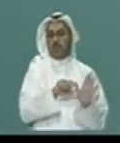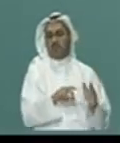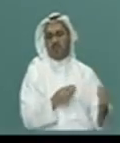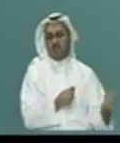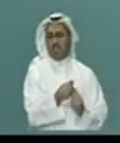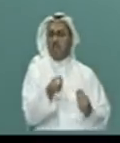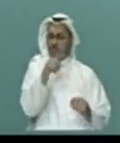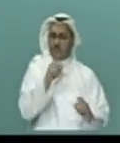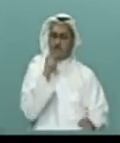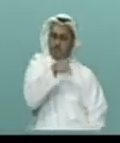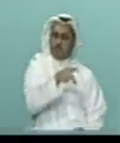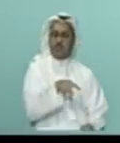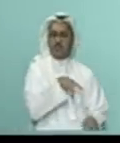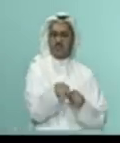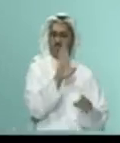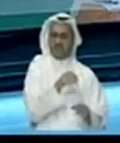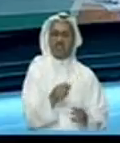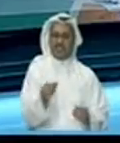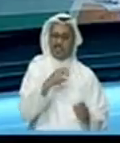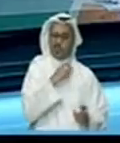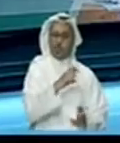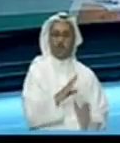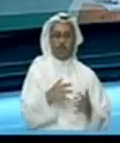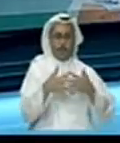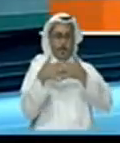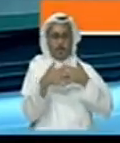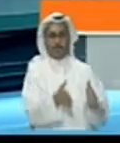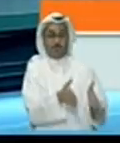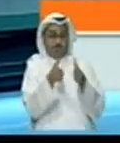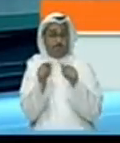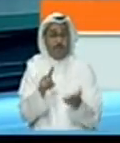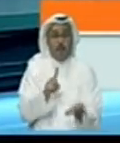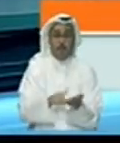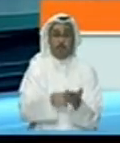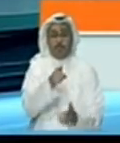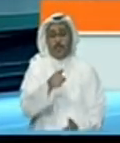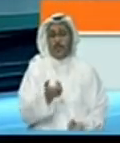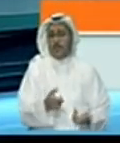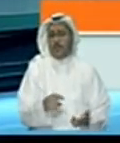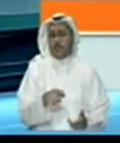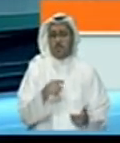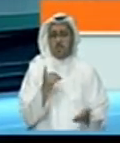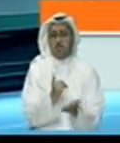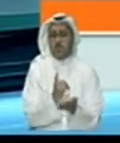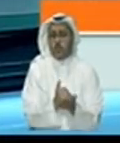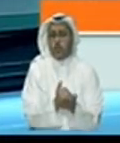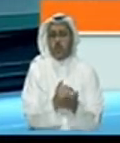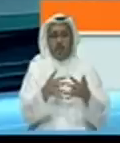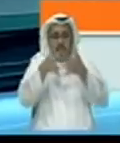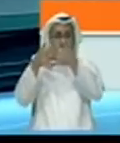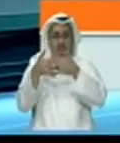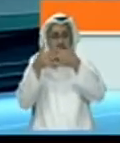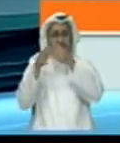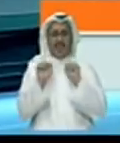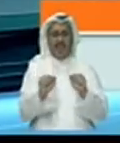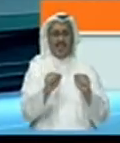مع الاستفزازات الإيرانية. على صعيد آخر، أكد المبعوث الأمريكي الخاص بإيران براين هوك أن الولايات